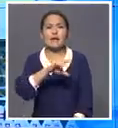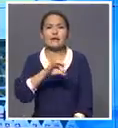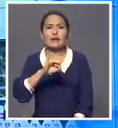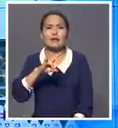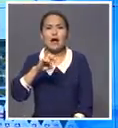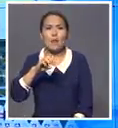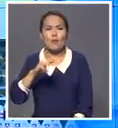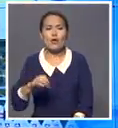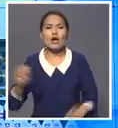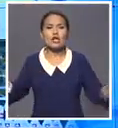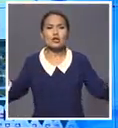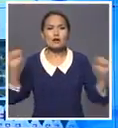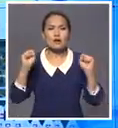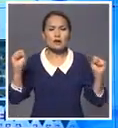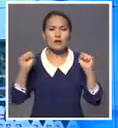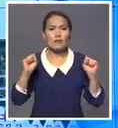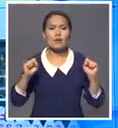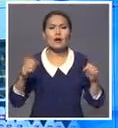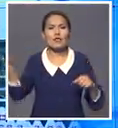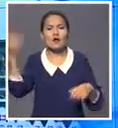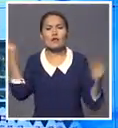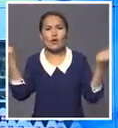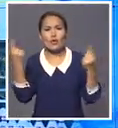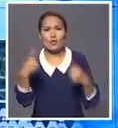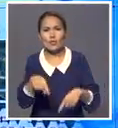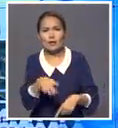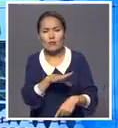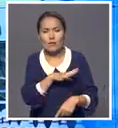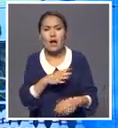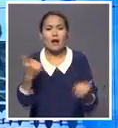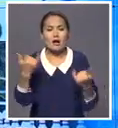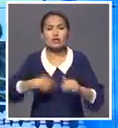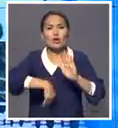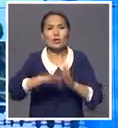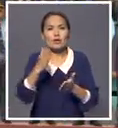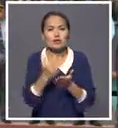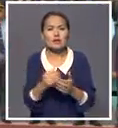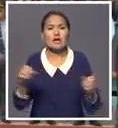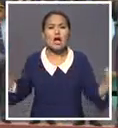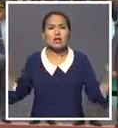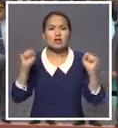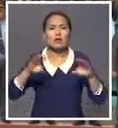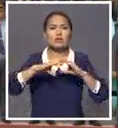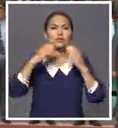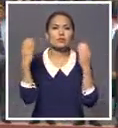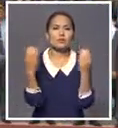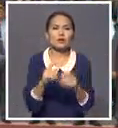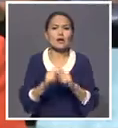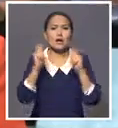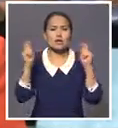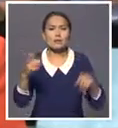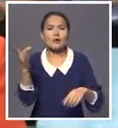Динамо дене шынықтыру және спорт қоғамы тоқырау жылдары тарап кетпей сақталып қалған бірден бір ұйым. Оған басты себеп күшті құрылымдардың спортпен